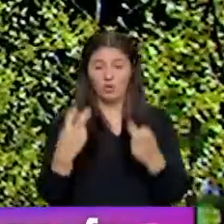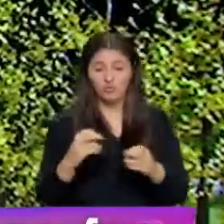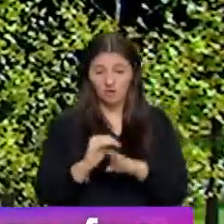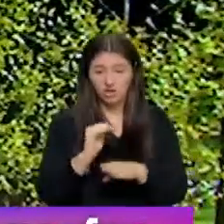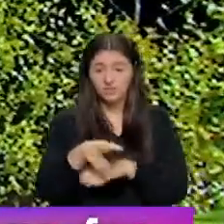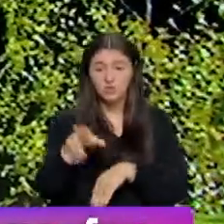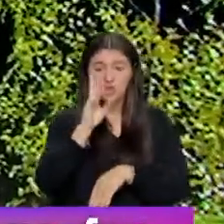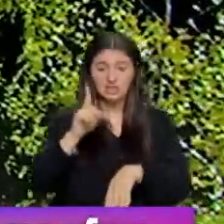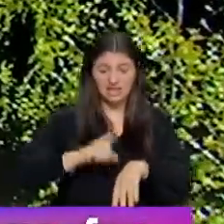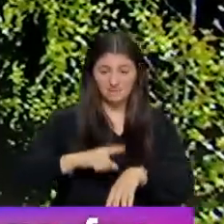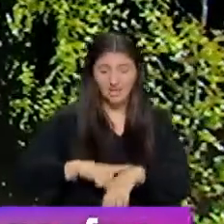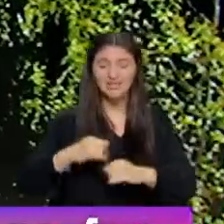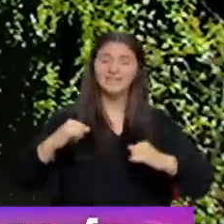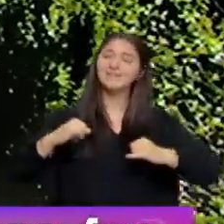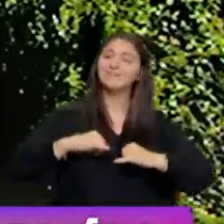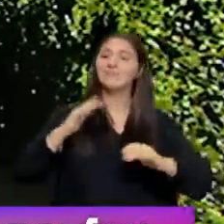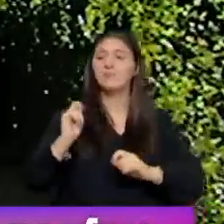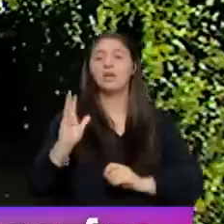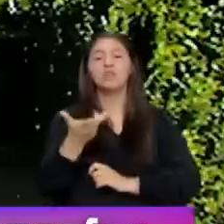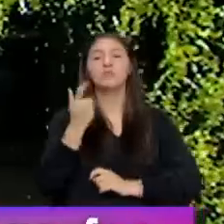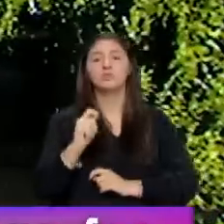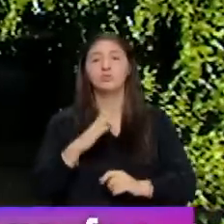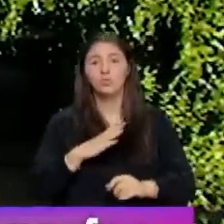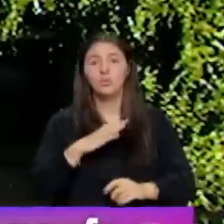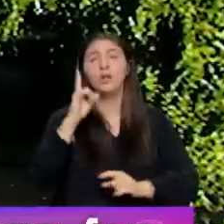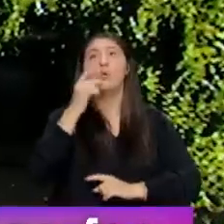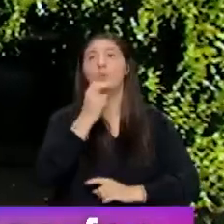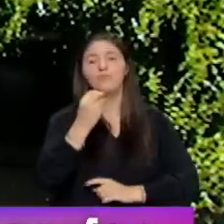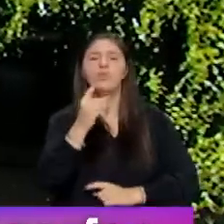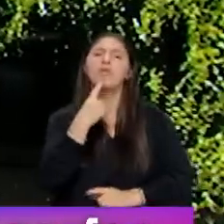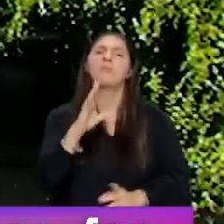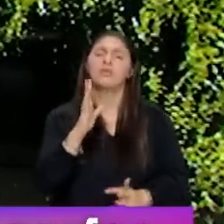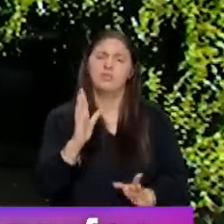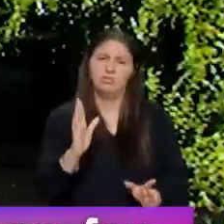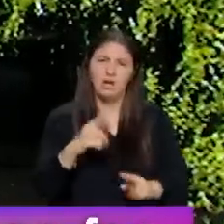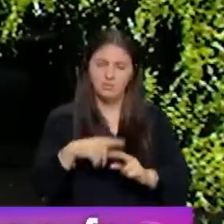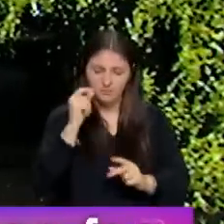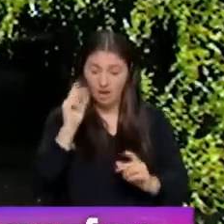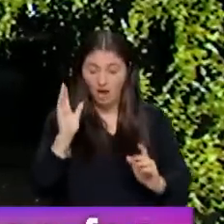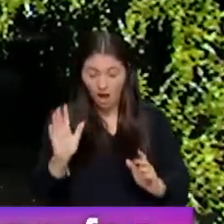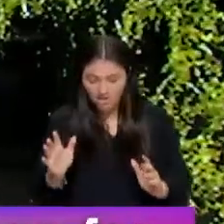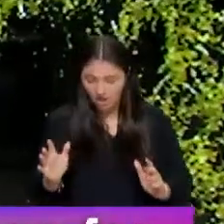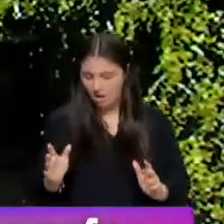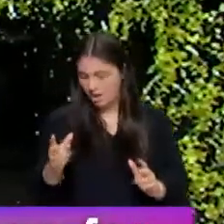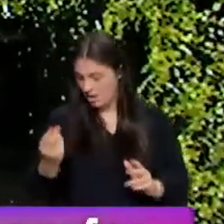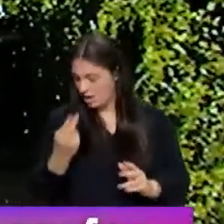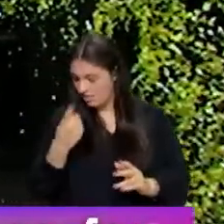yaşamın son zamanlarında dinlenerek geçirmek istiyorum Allah ömür versin öyle demeyin Ahmet Bey fakat